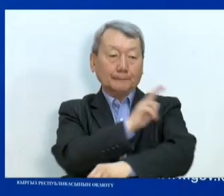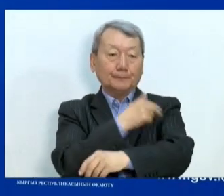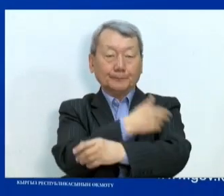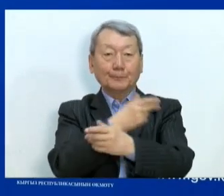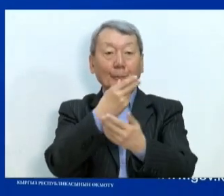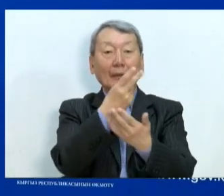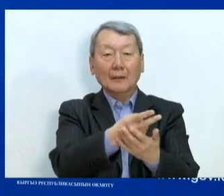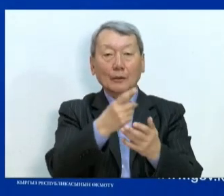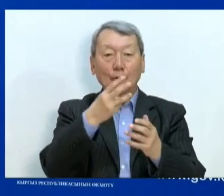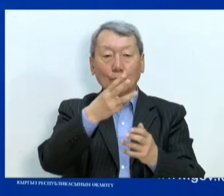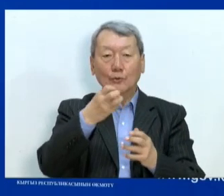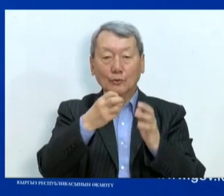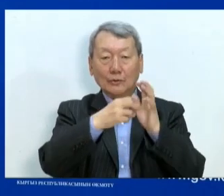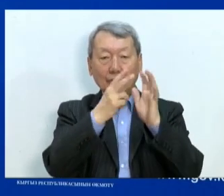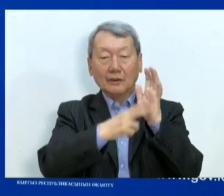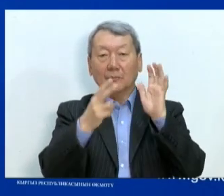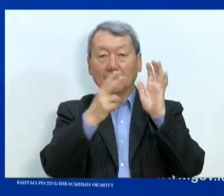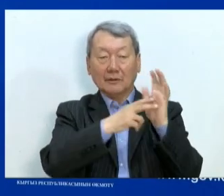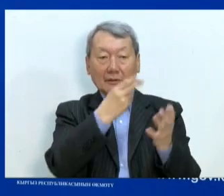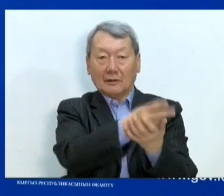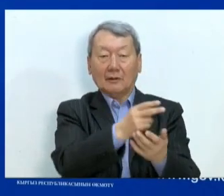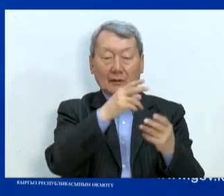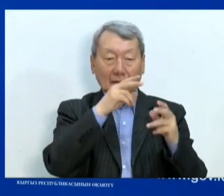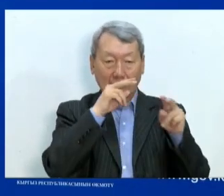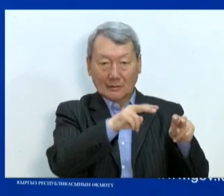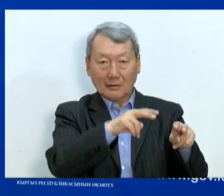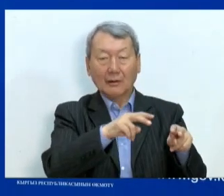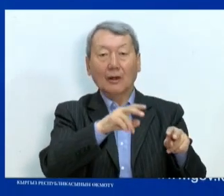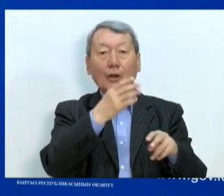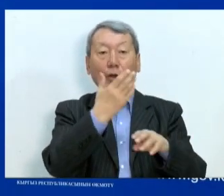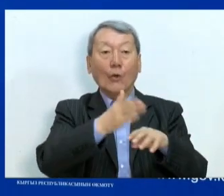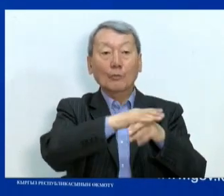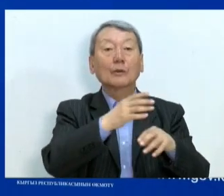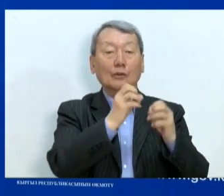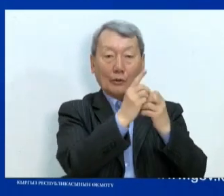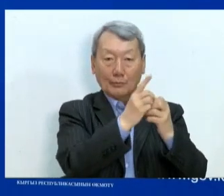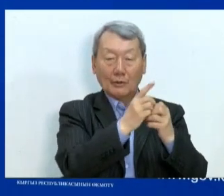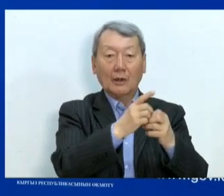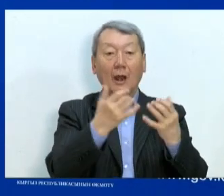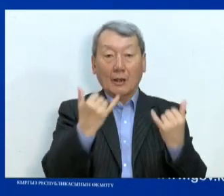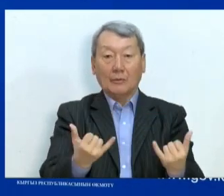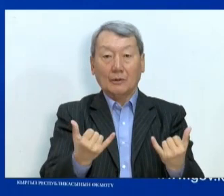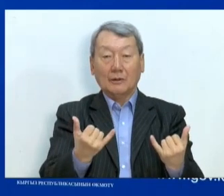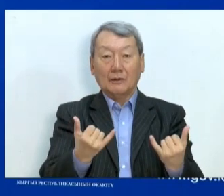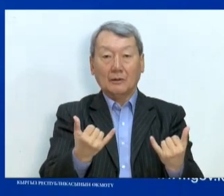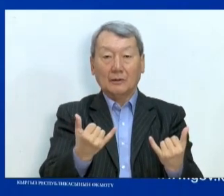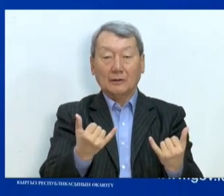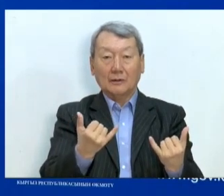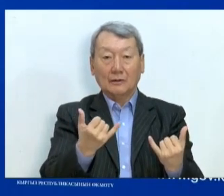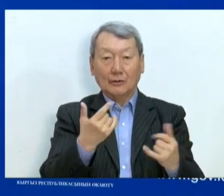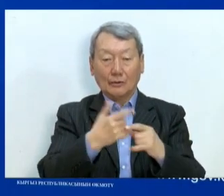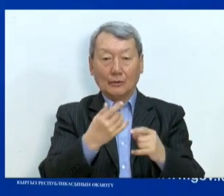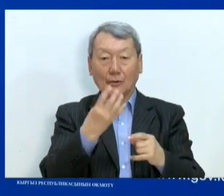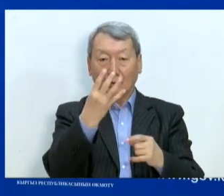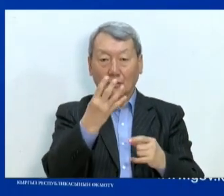стационарларыбызда 370 бейтап туруп атат. Оор абалда жатканы 11. Бүгүнкү күнү жандандыруу